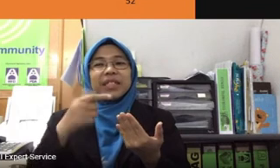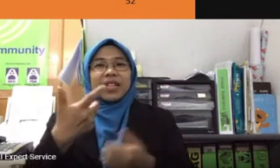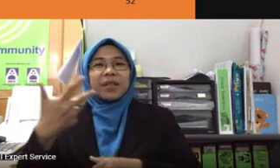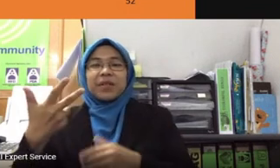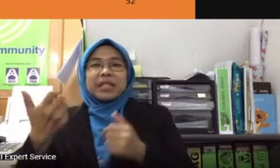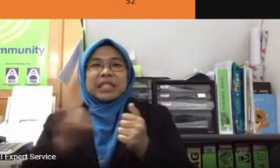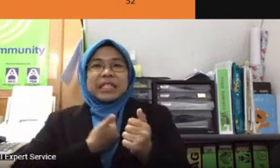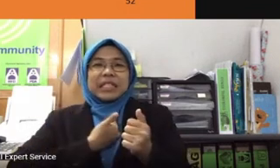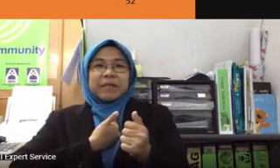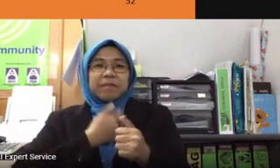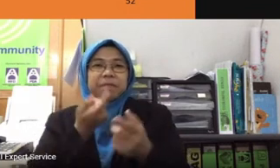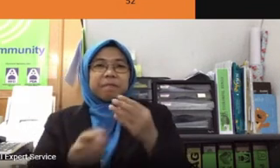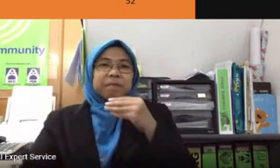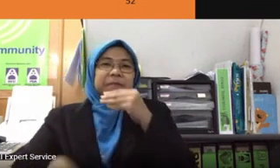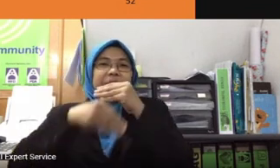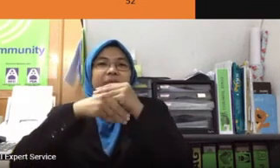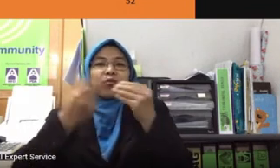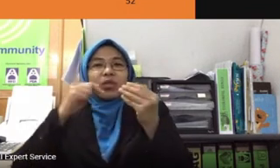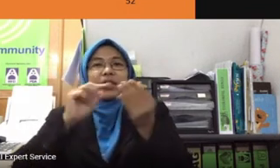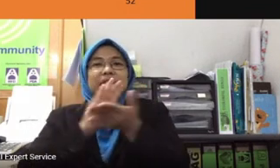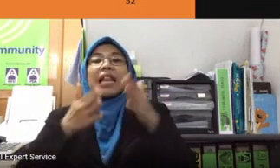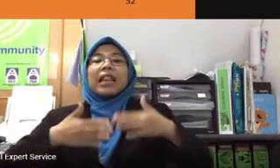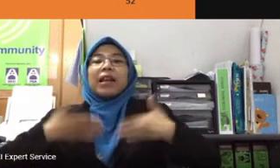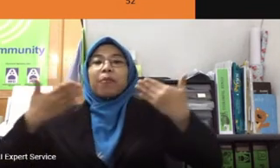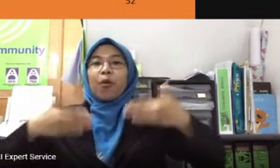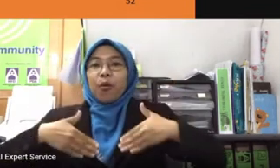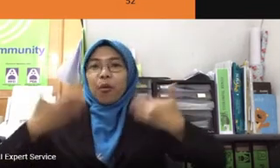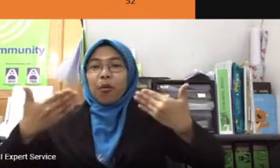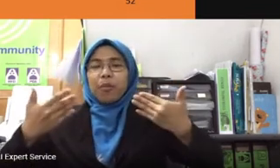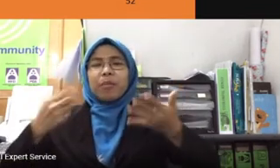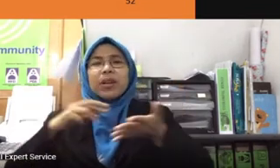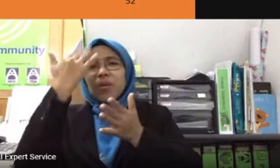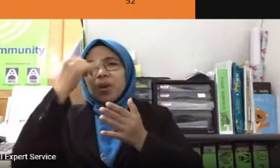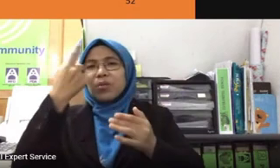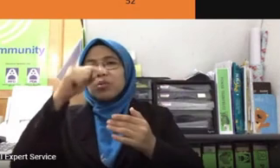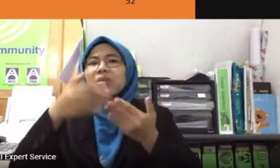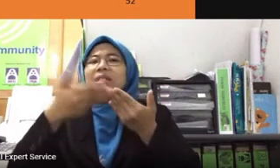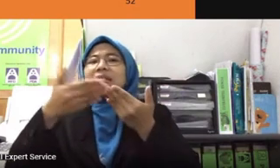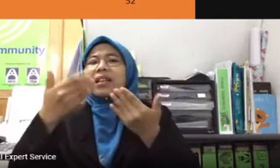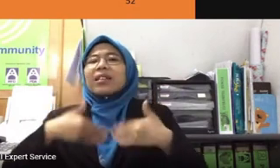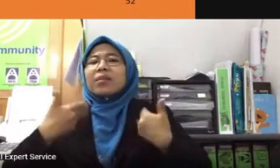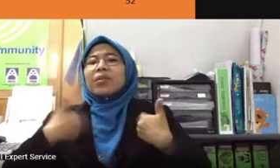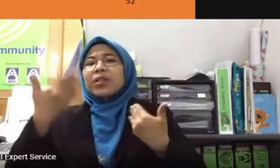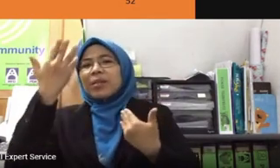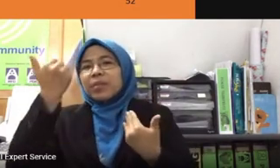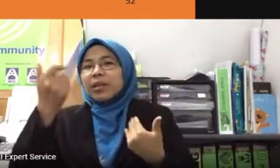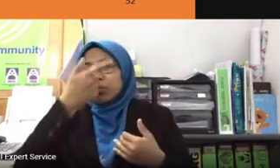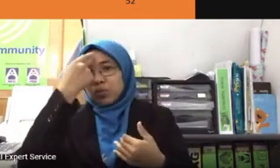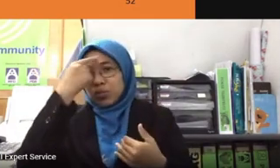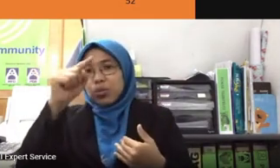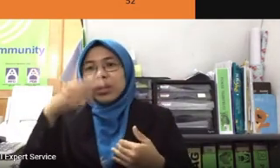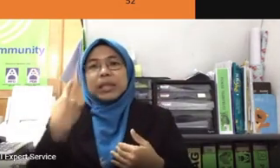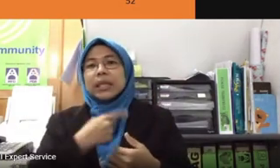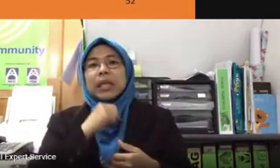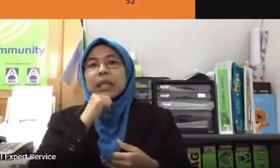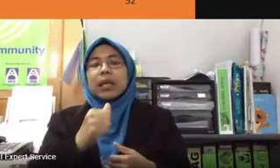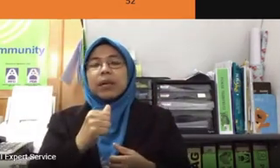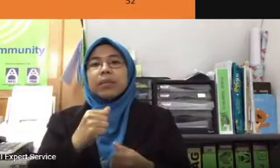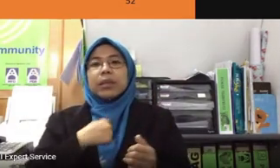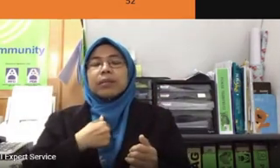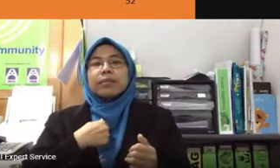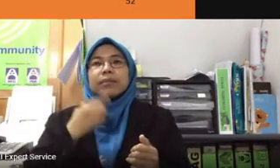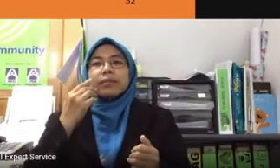itu supaya mudah terhibur. Kenapa kita kena mudah terhibur? Sebab apa? Supaya kita tak sentak,